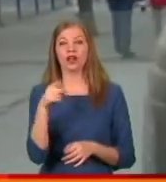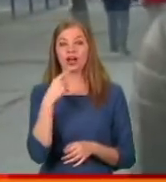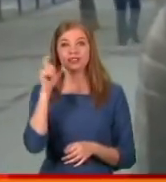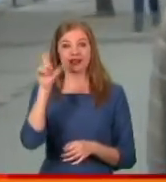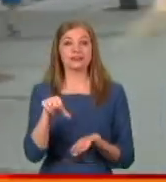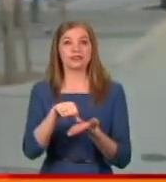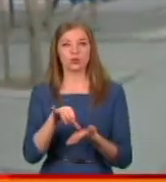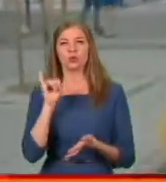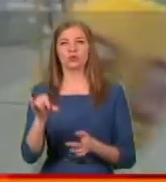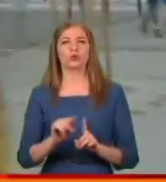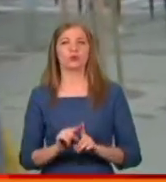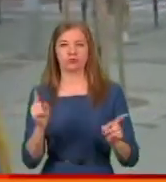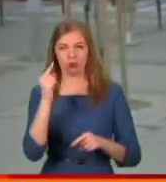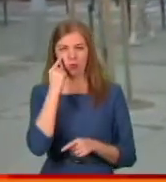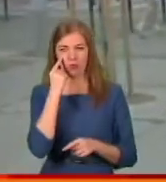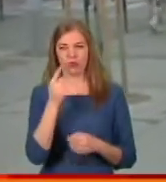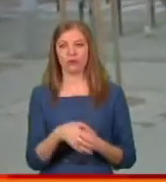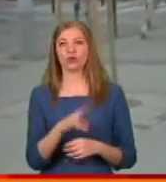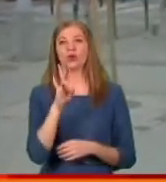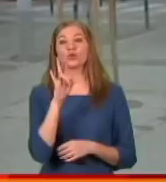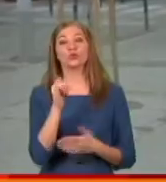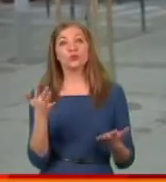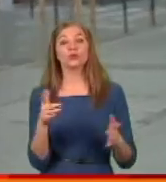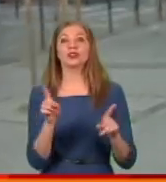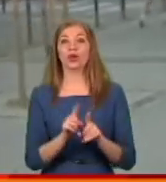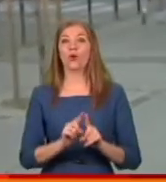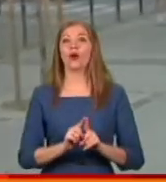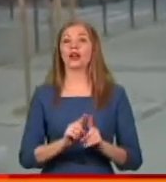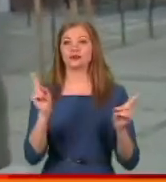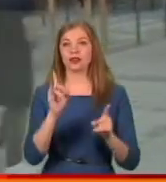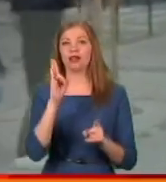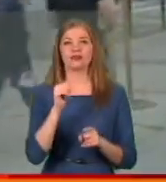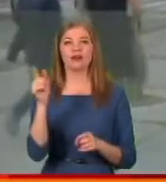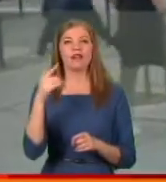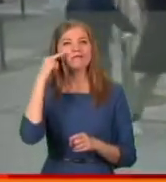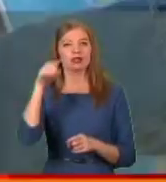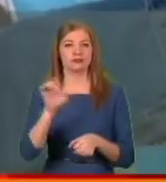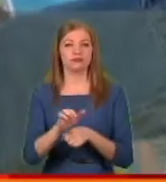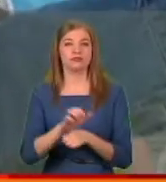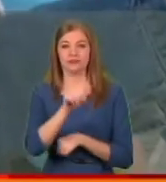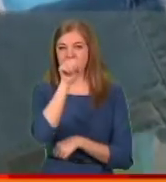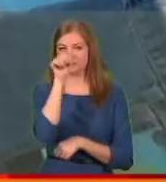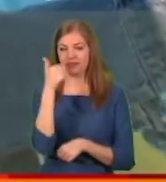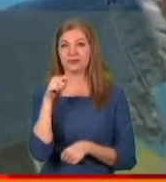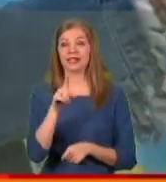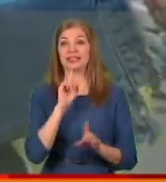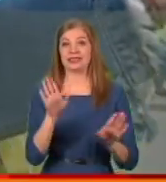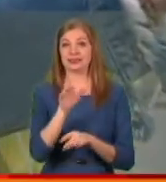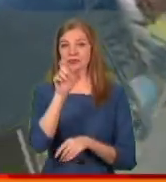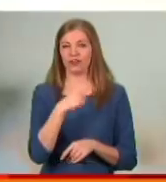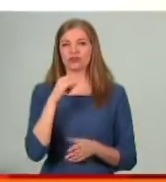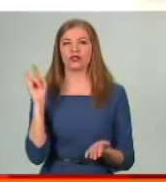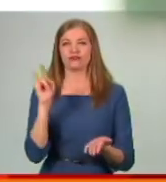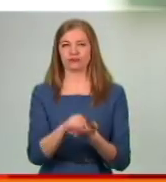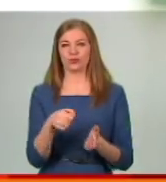Казав Меловін, що в нього ексклюзивне. Ну, такого ексклюзиву на Аліекспрес дуже багато. Співачка Монро, каже,